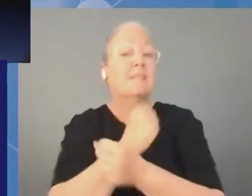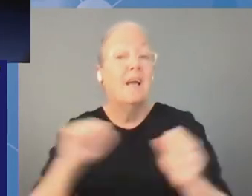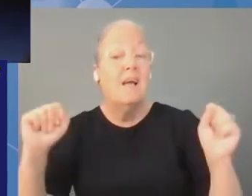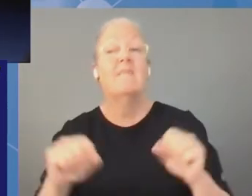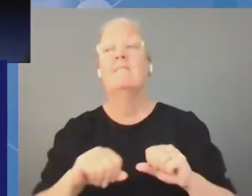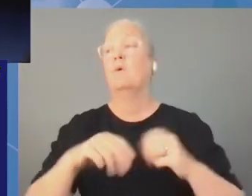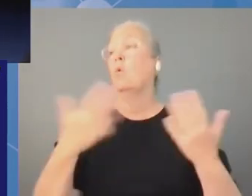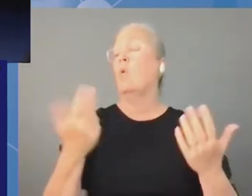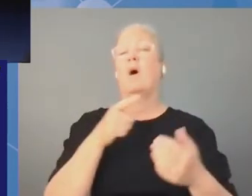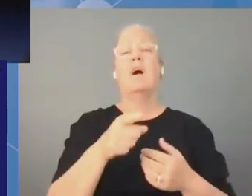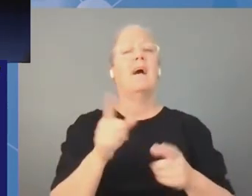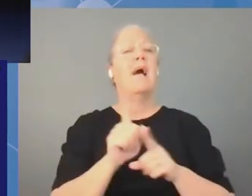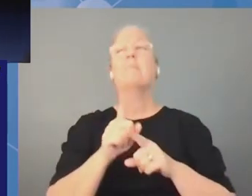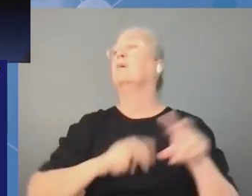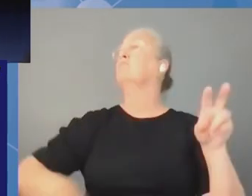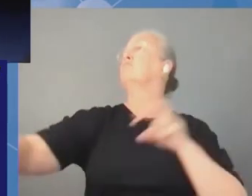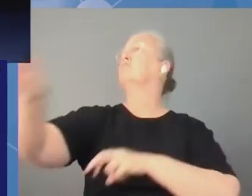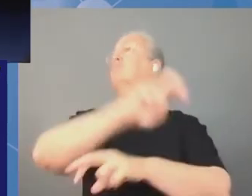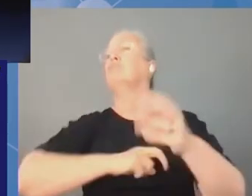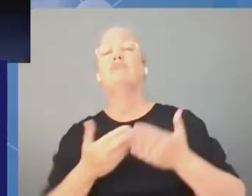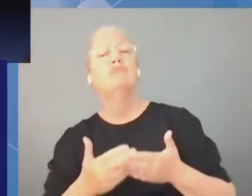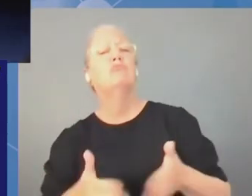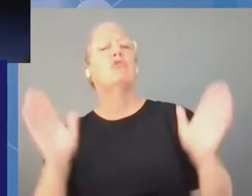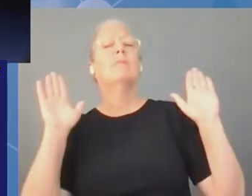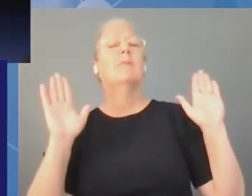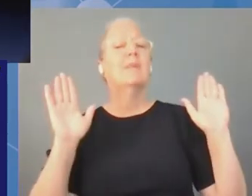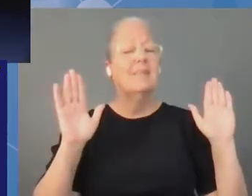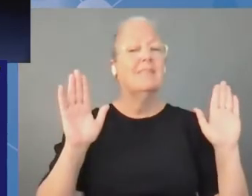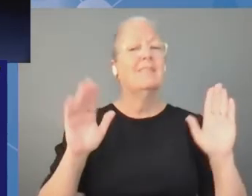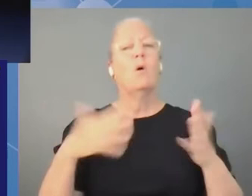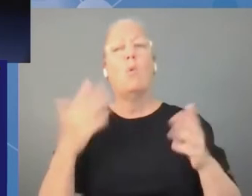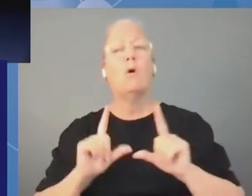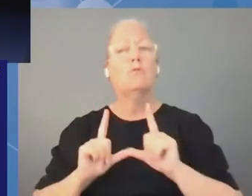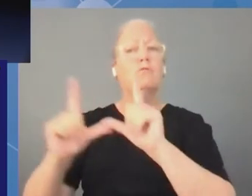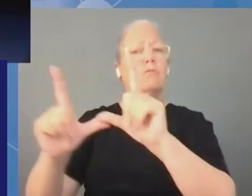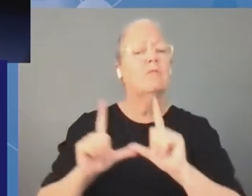的吧，我们也要考虑他们的吧，